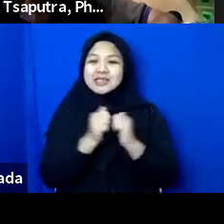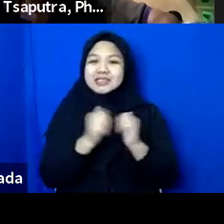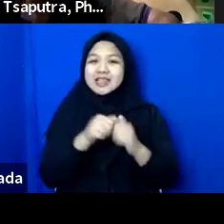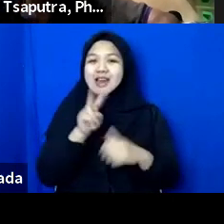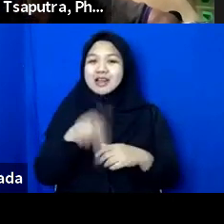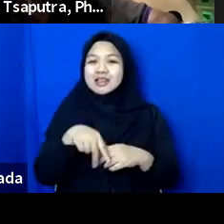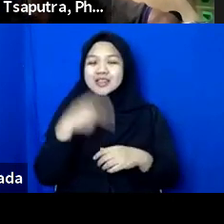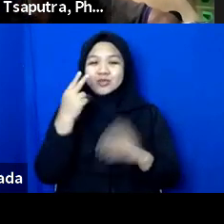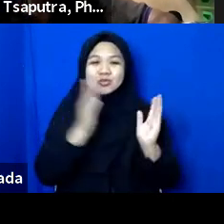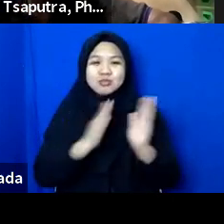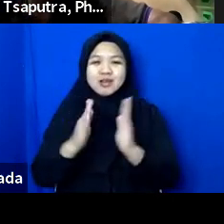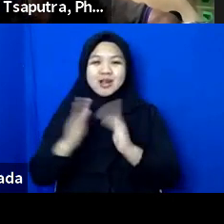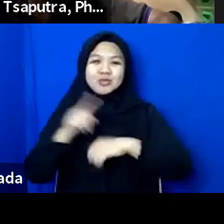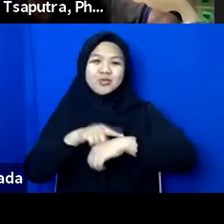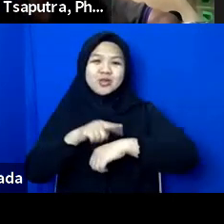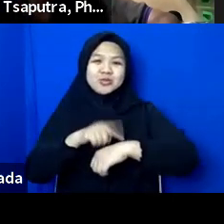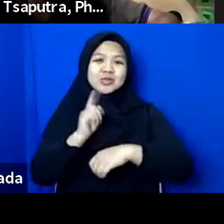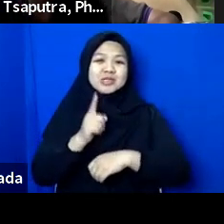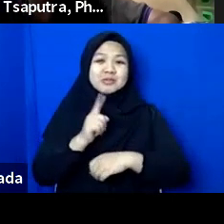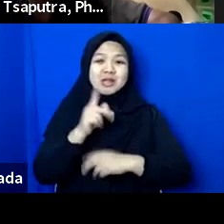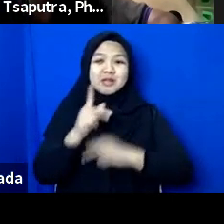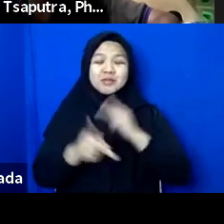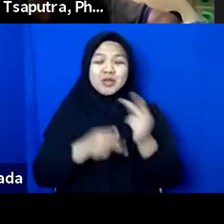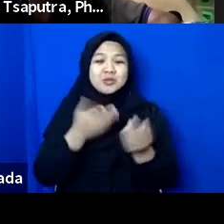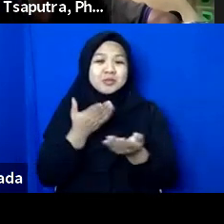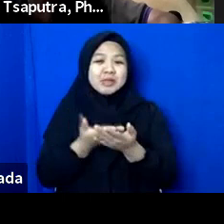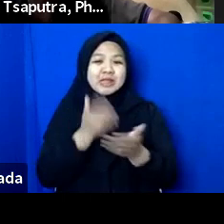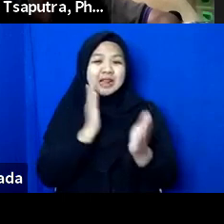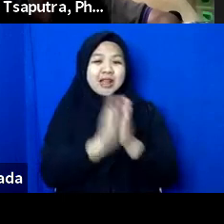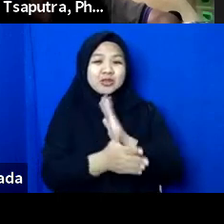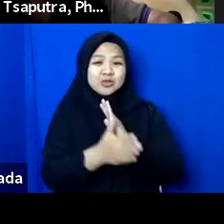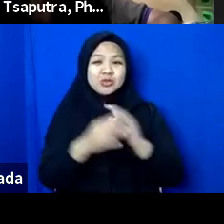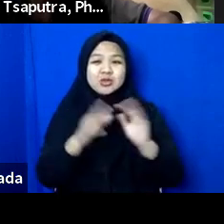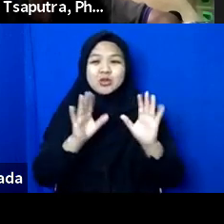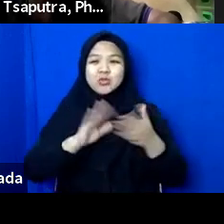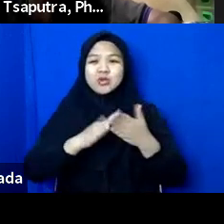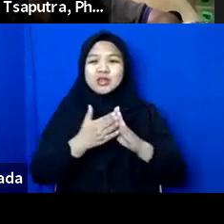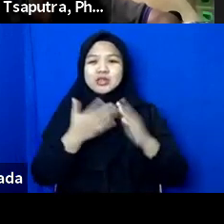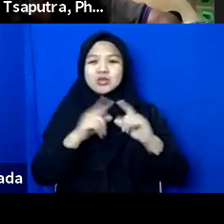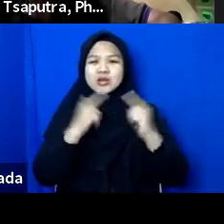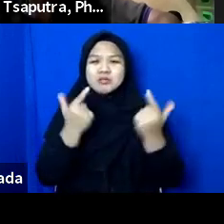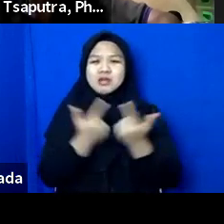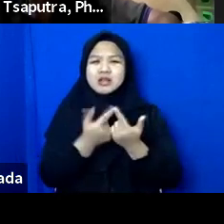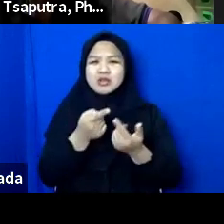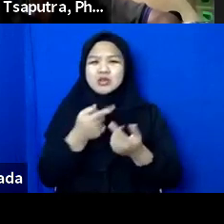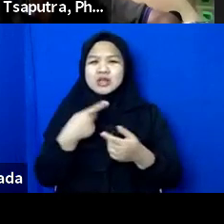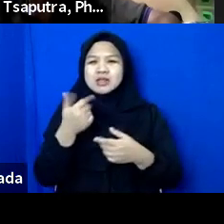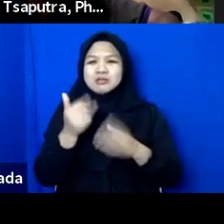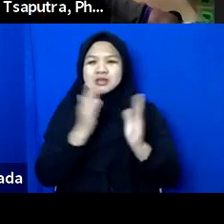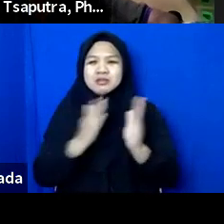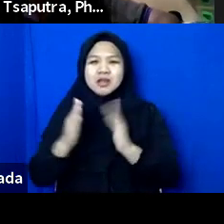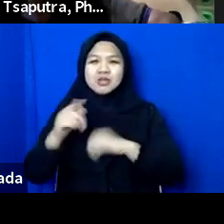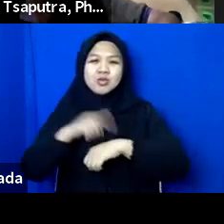lagi apa ya untuk Pengaturan waktunya gitu karena kalau request langsung dari komunitas atau dari lembaga itu kan kita bisa atur